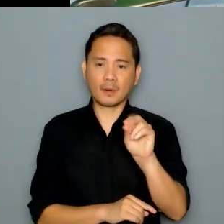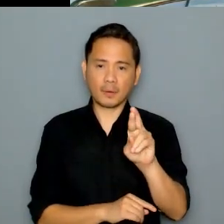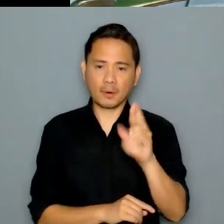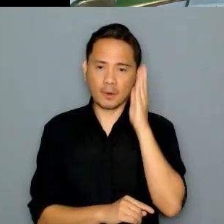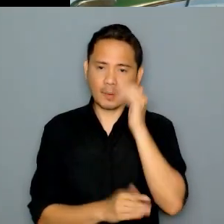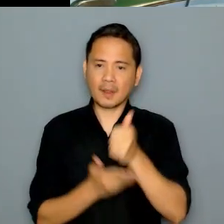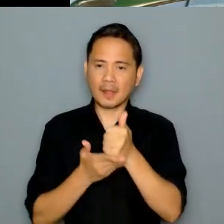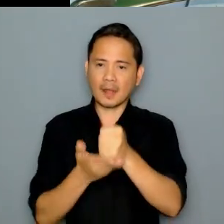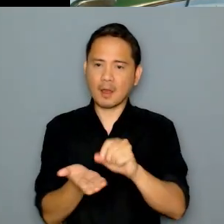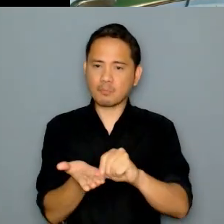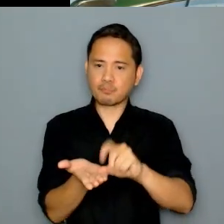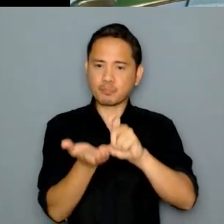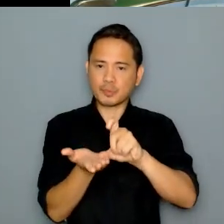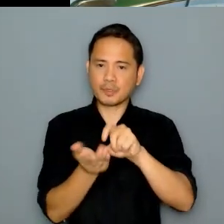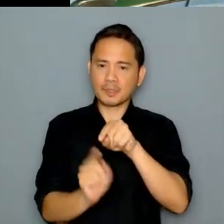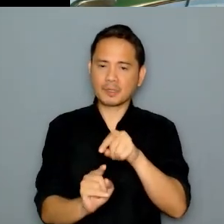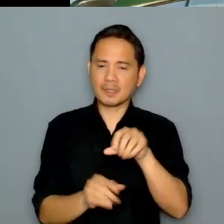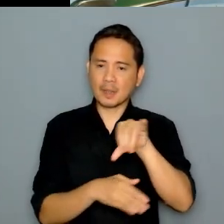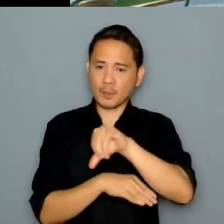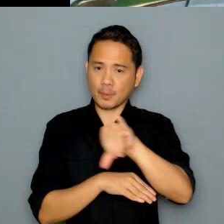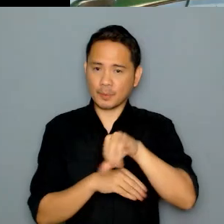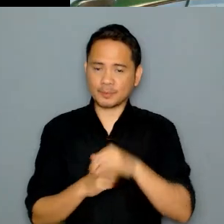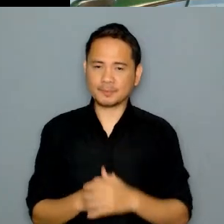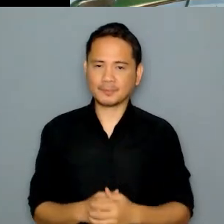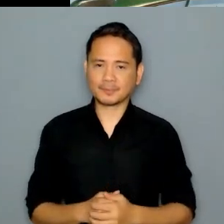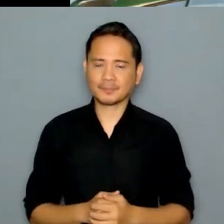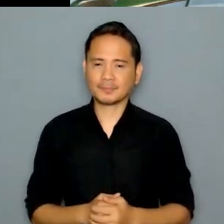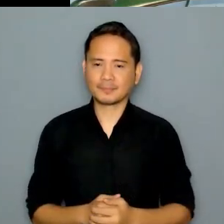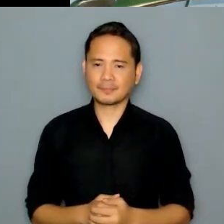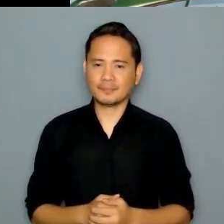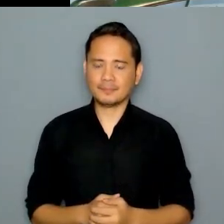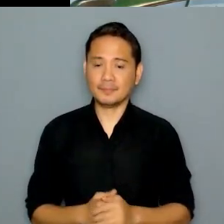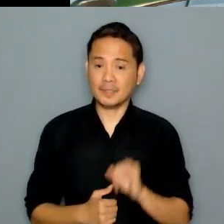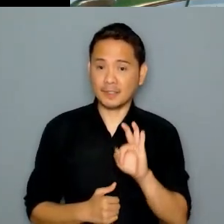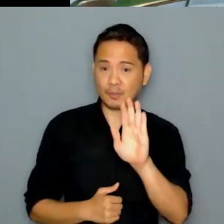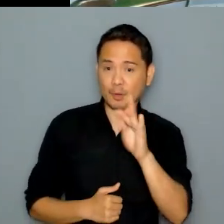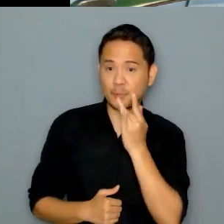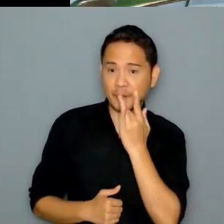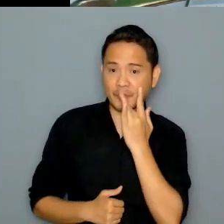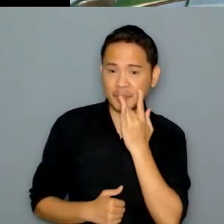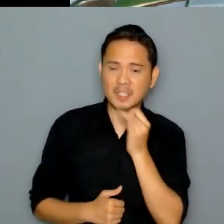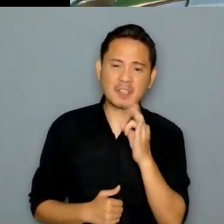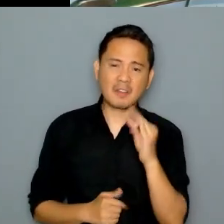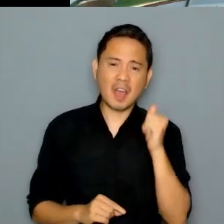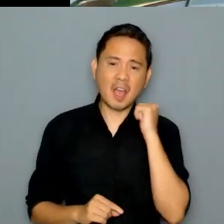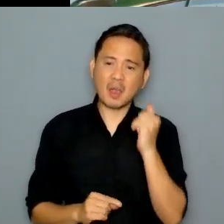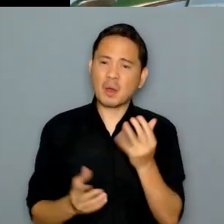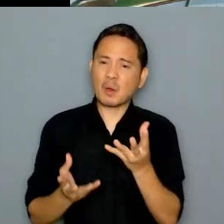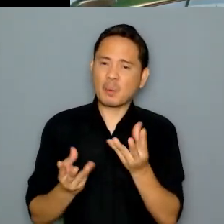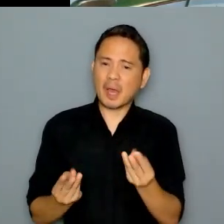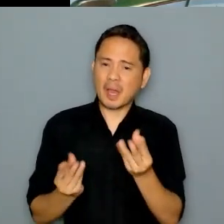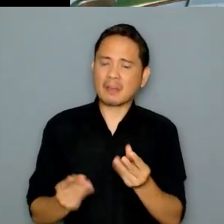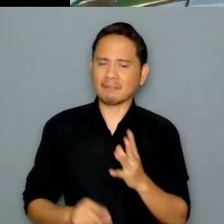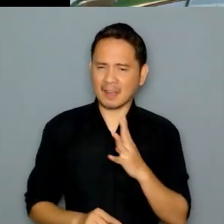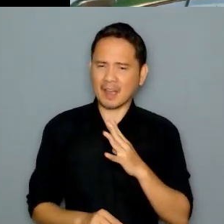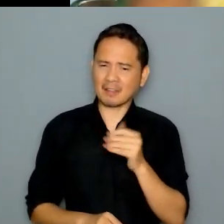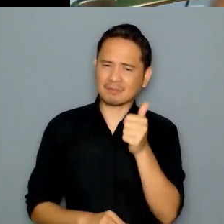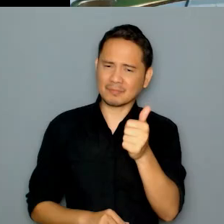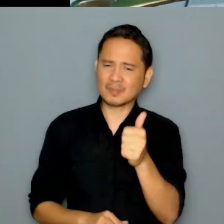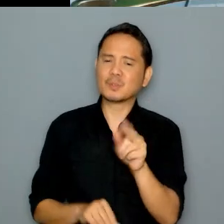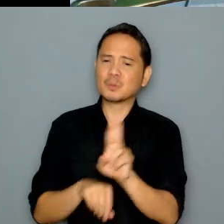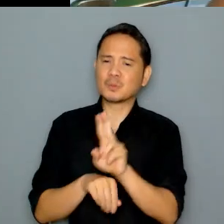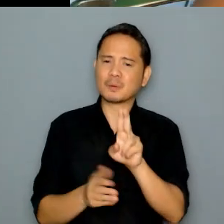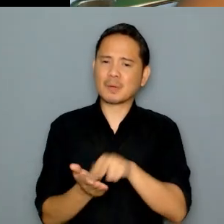ng ating sabaw. Kung gusto niya lang din naman ng malapot, ha? Kung ayaw naman, eh okay lang din na butter na